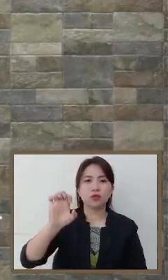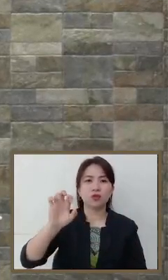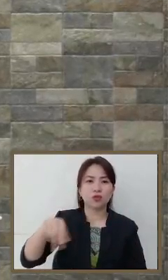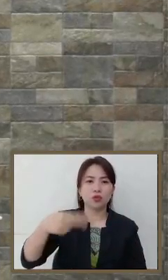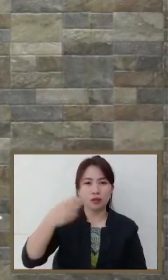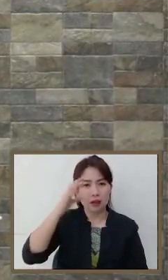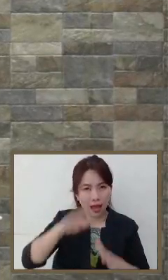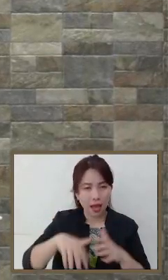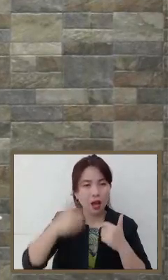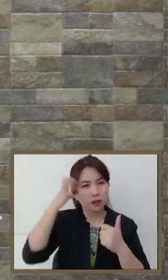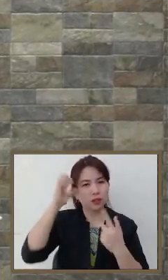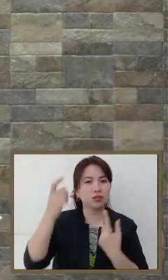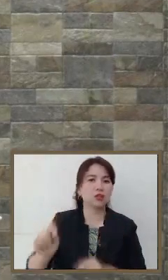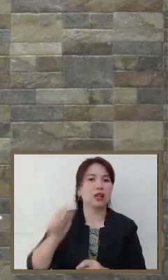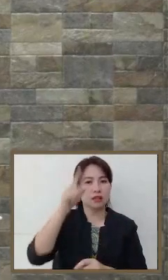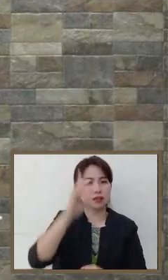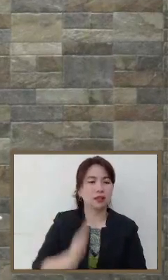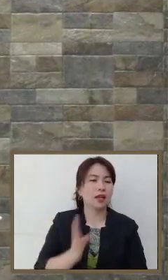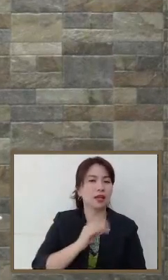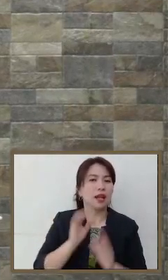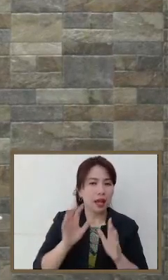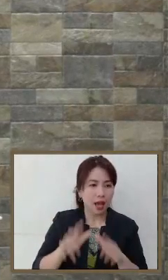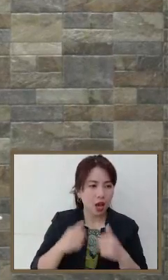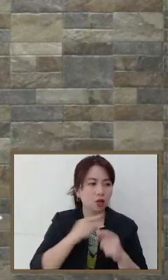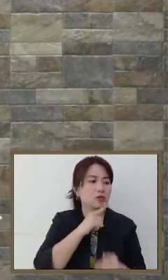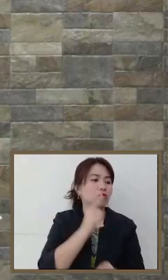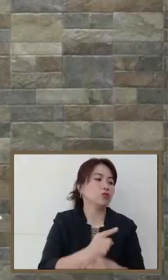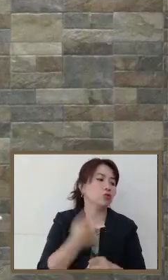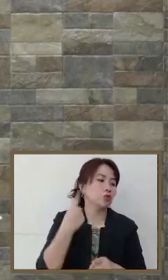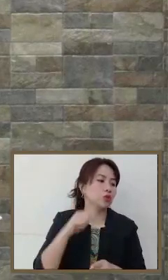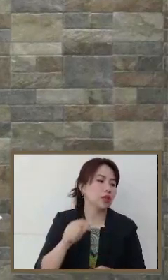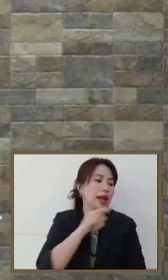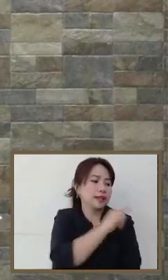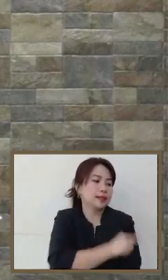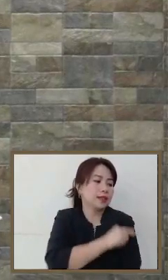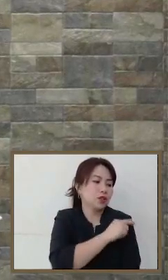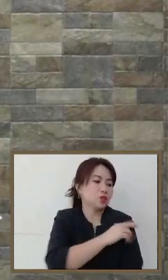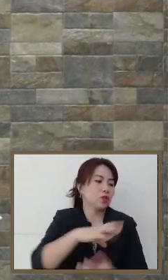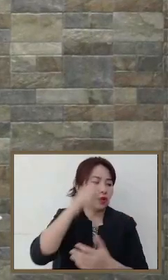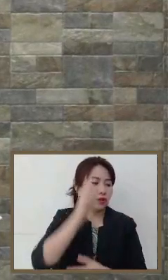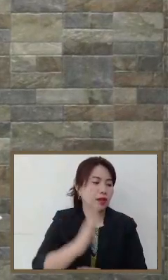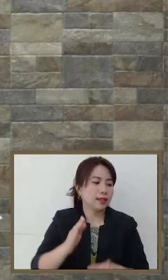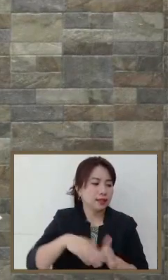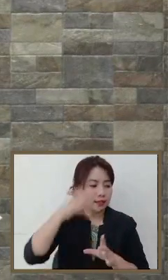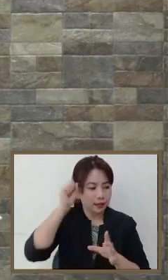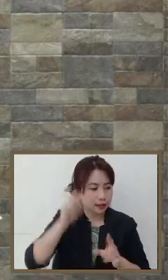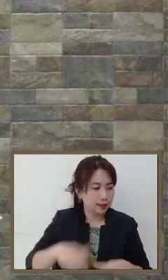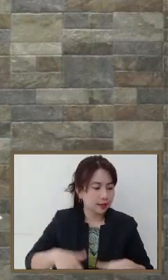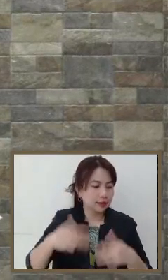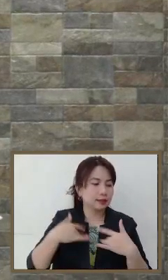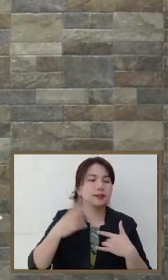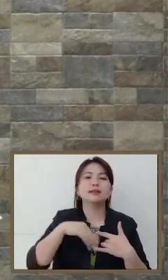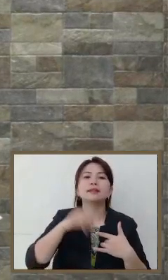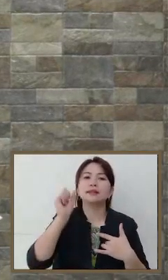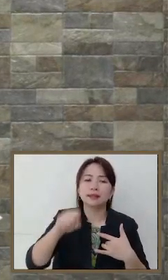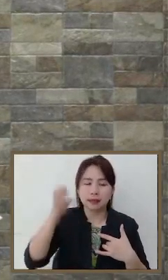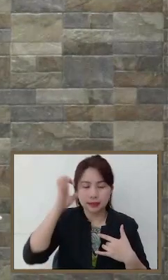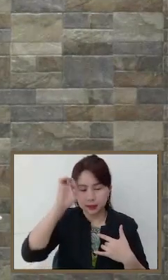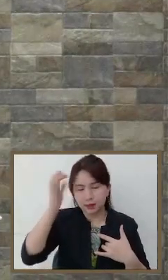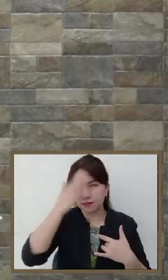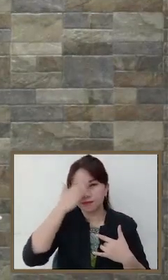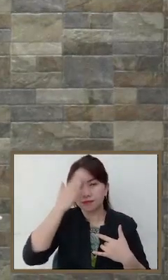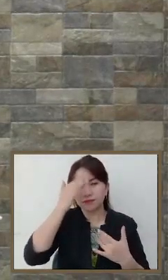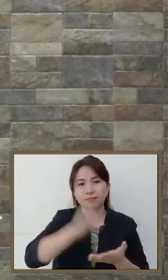Amen kung gaano katotoo ang nature ng Diyos sa kanyang buhay alam niya that my God is an omniscient God